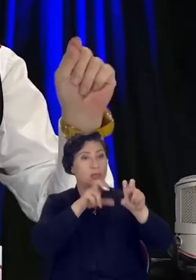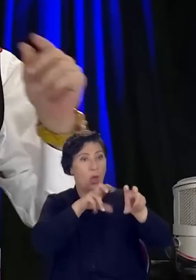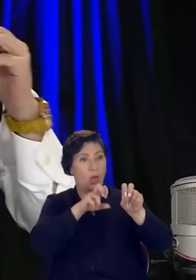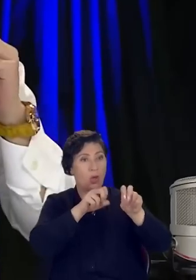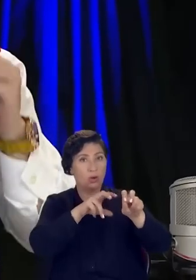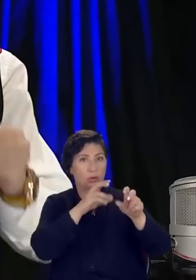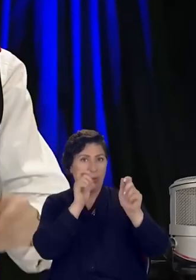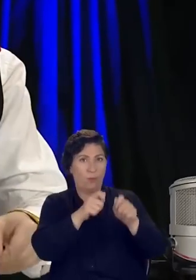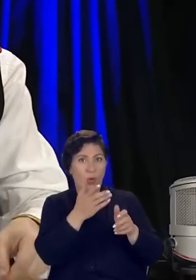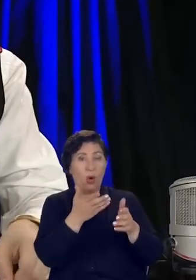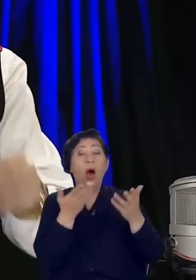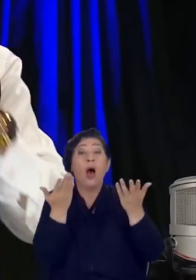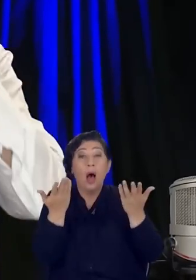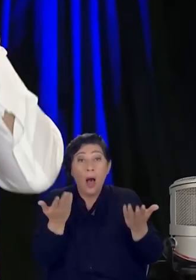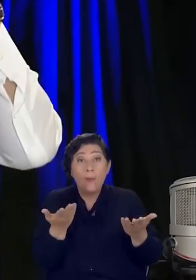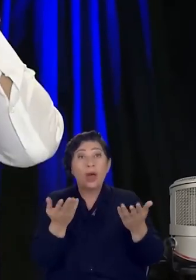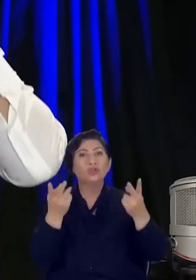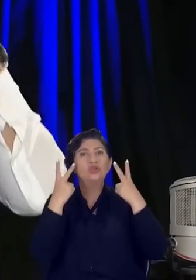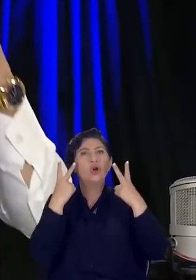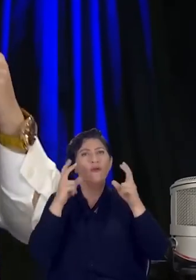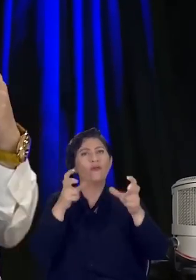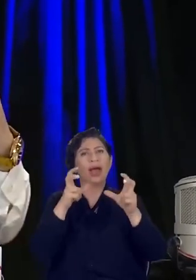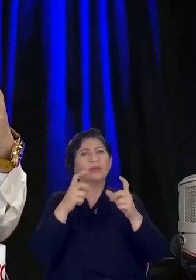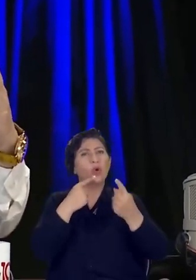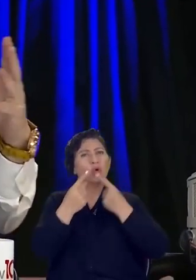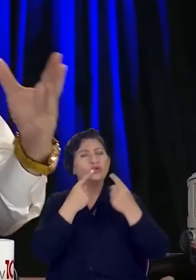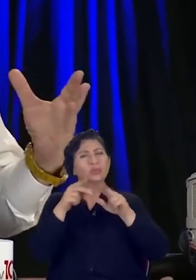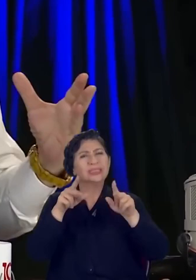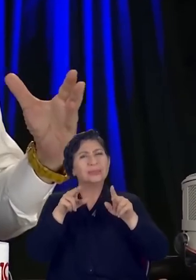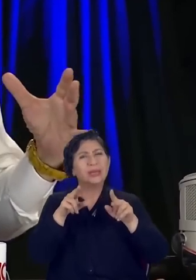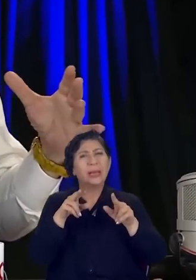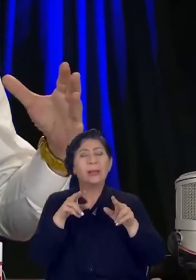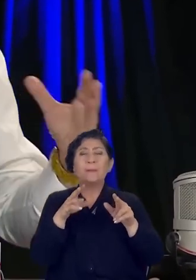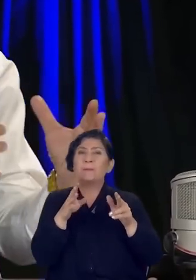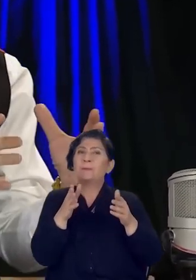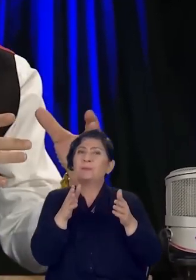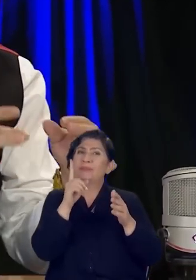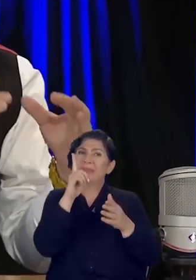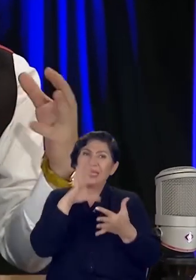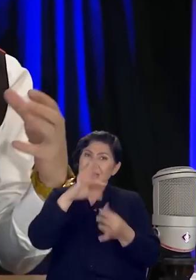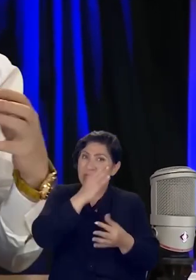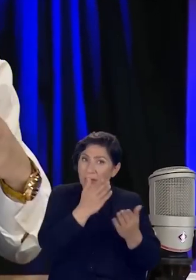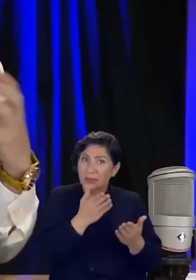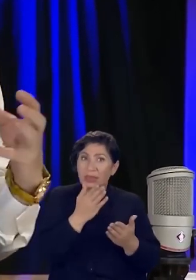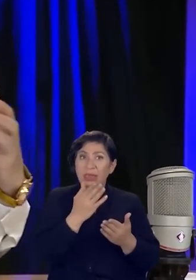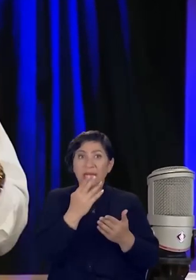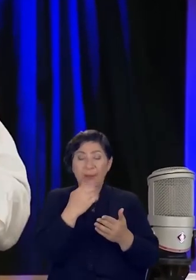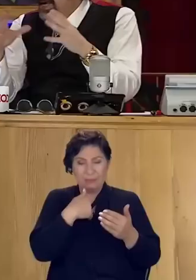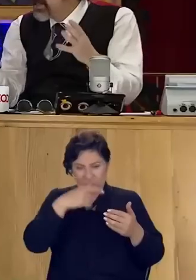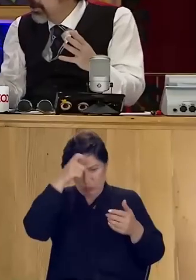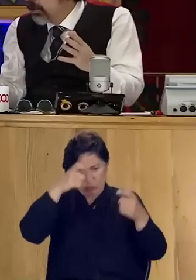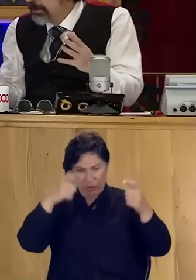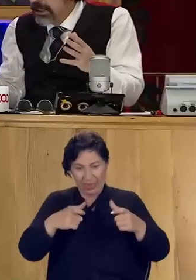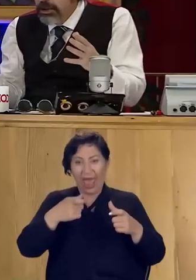geçiyor. Halbuki Show Radyo'da da konuştuğumuz gibi garip bir durum. Yani bir insan ki bizim